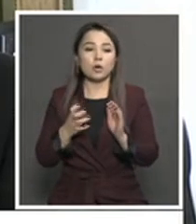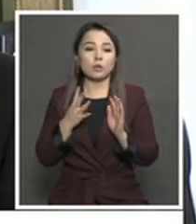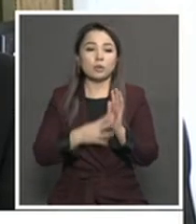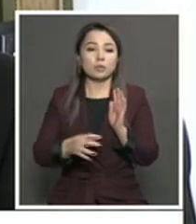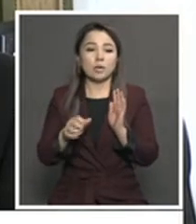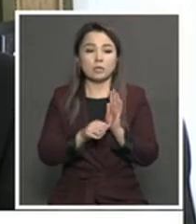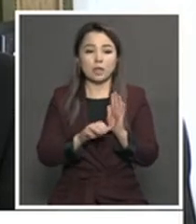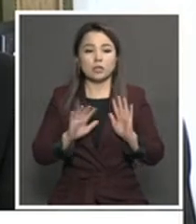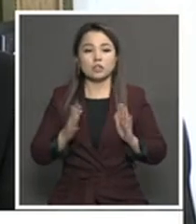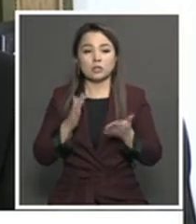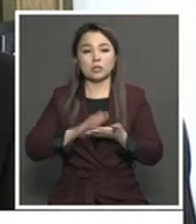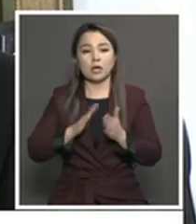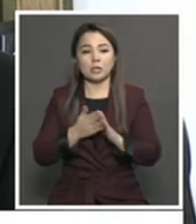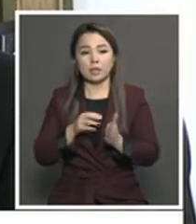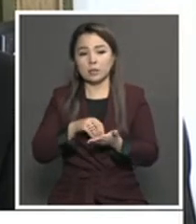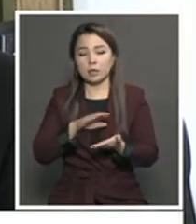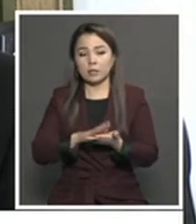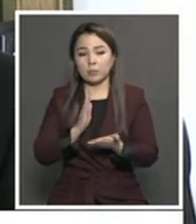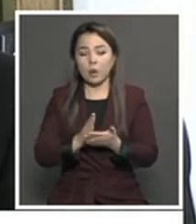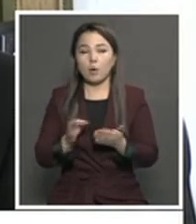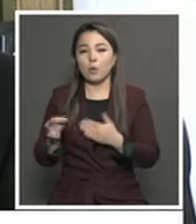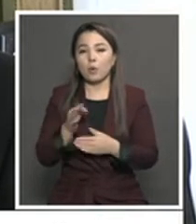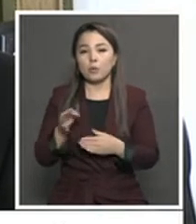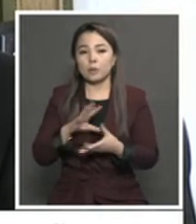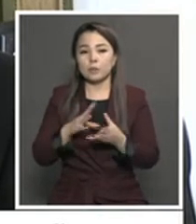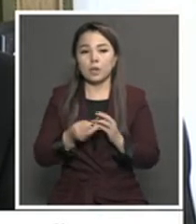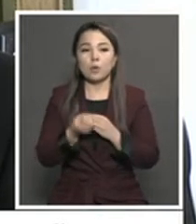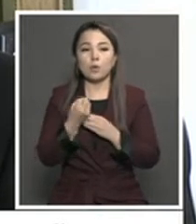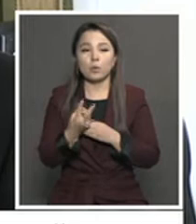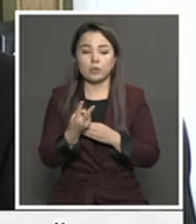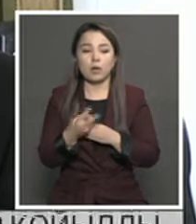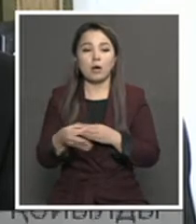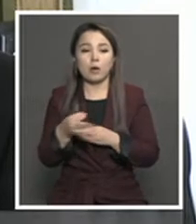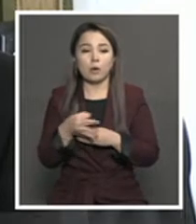296 жағдай тіркелді. Облыстың 12 ауданы